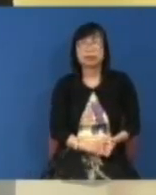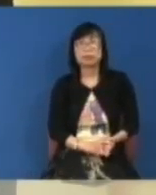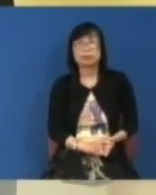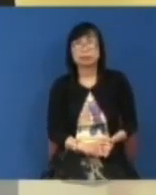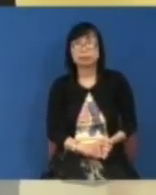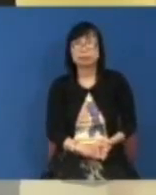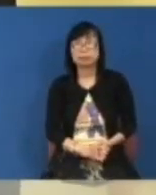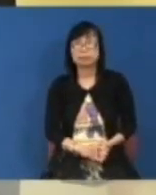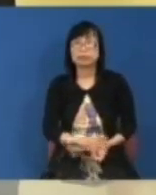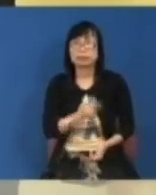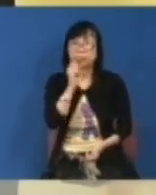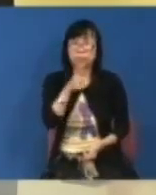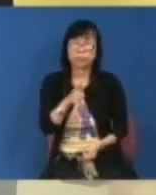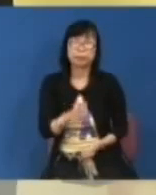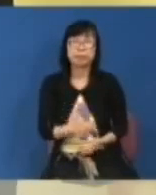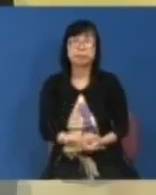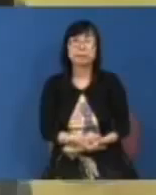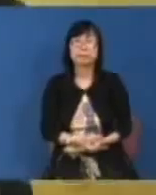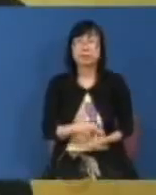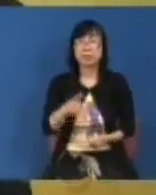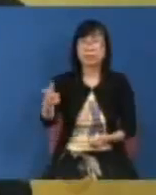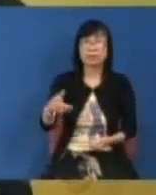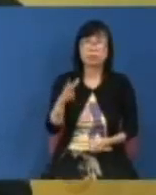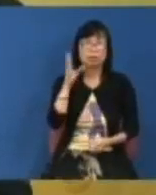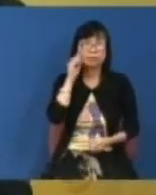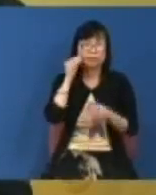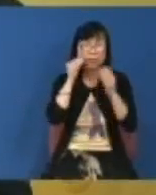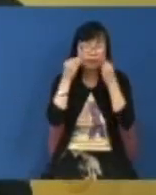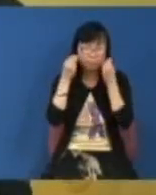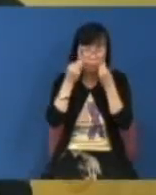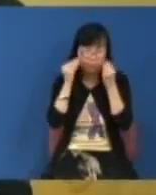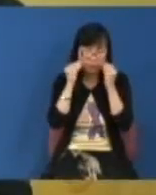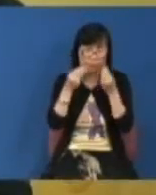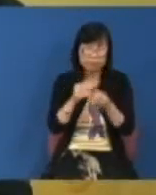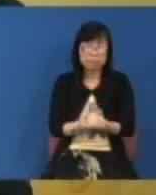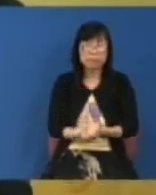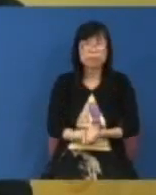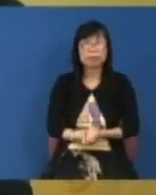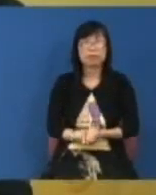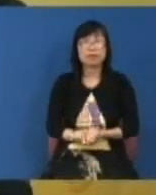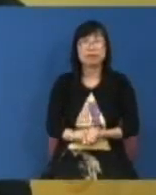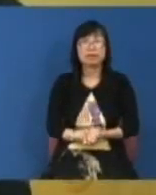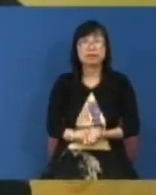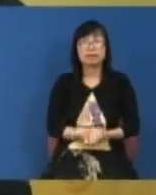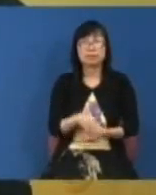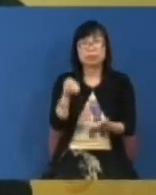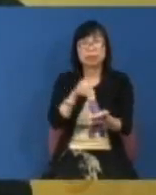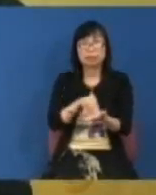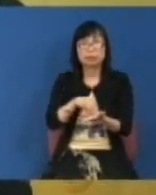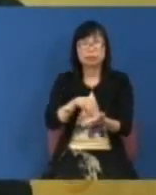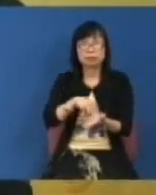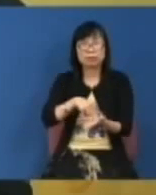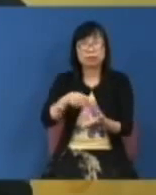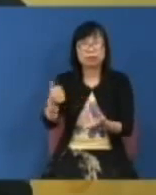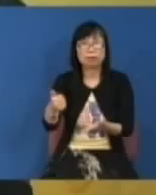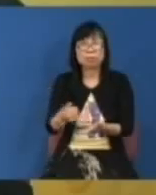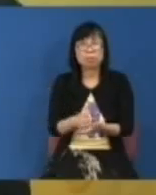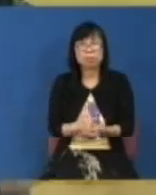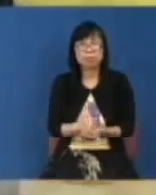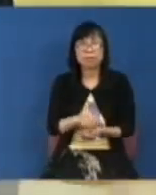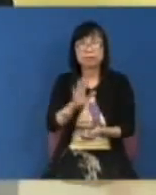即係讀 啲嘢先尷尬啊嘛！又立咗政治牌坊，但自己已經唔係處女啊嘛，唔知點搞啊嘛！ 咁但